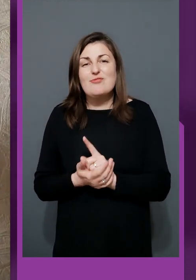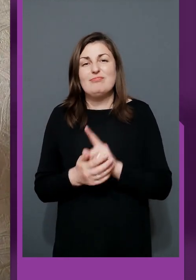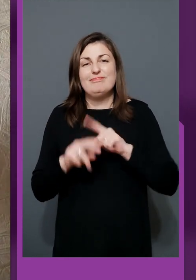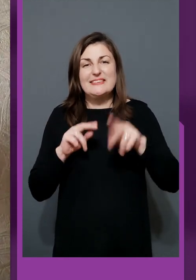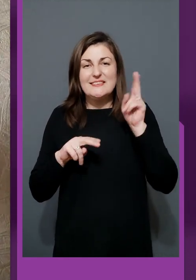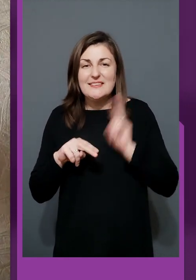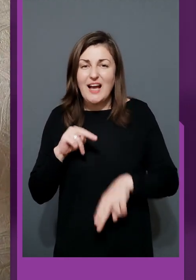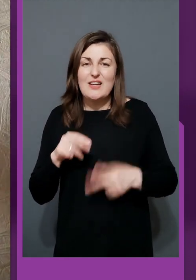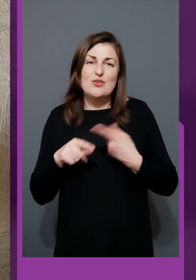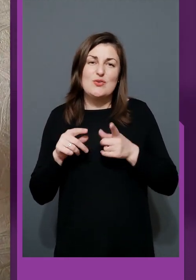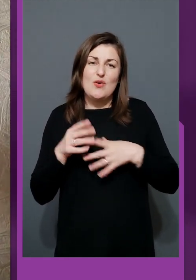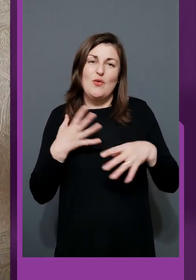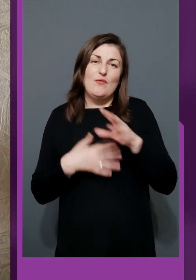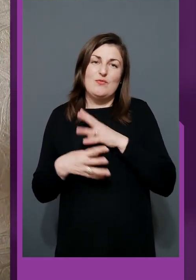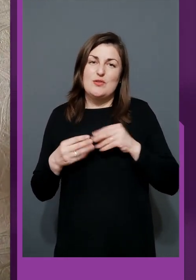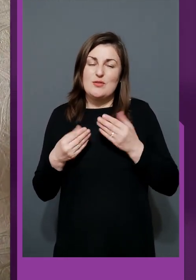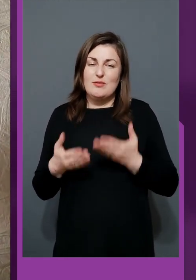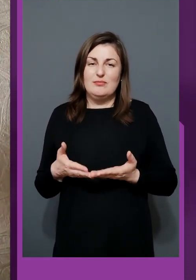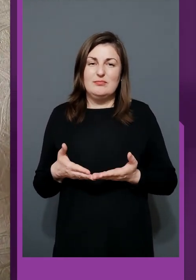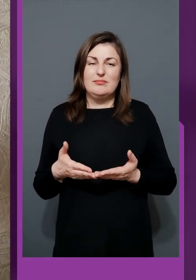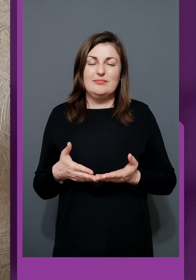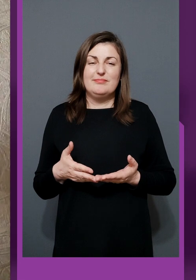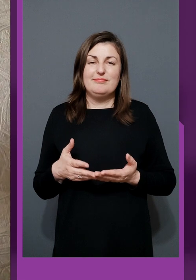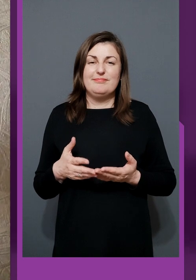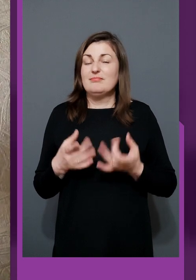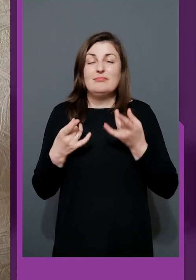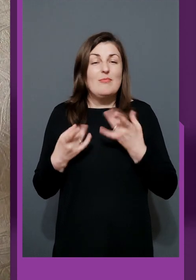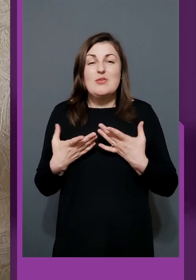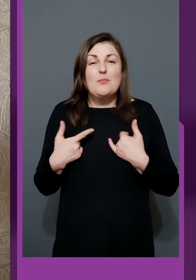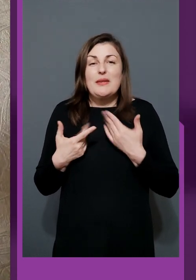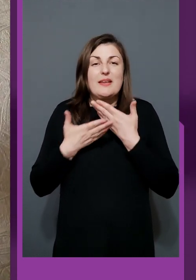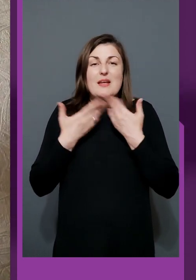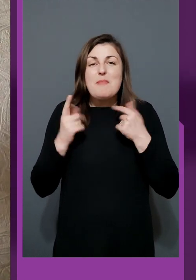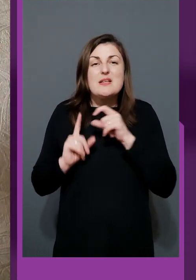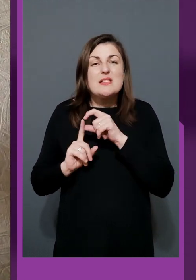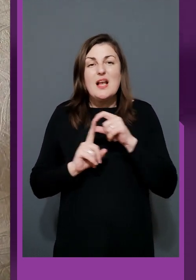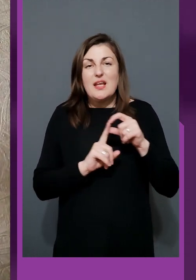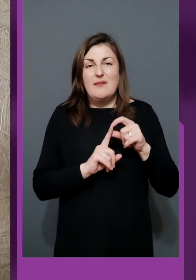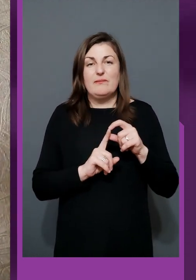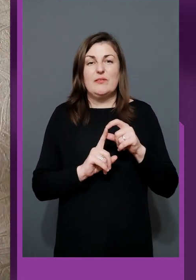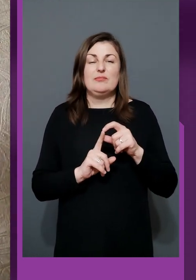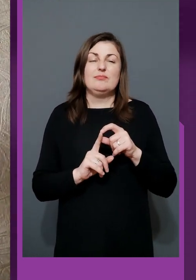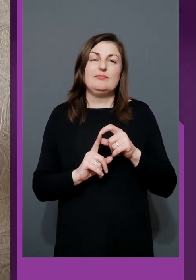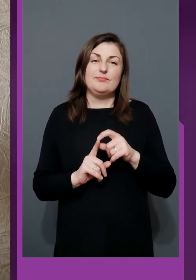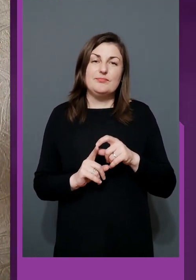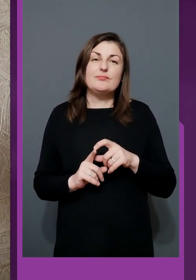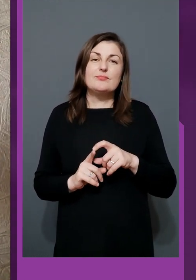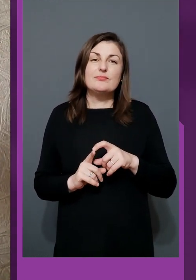врешті-решті закінчення цього всього просто немає навіть слів